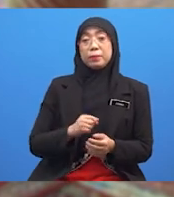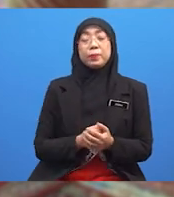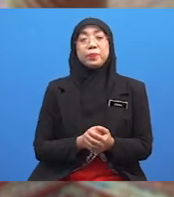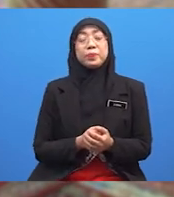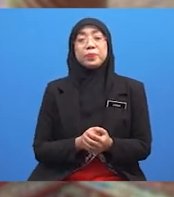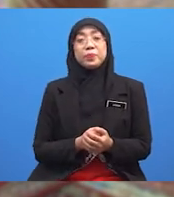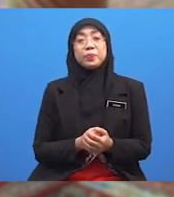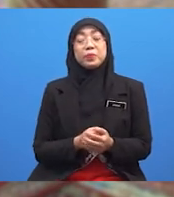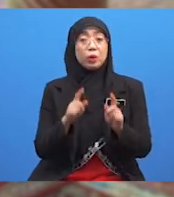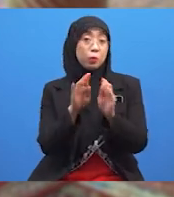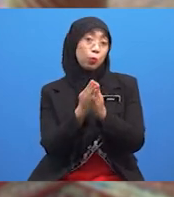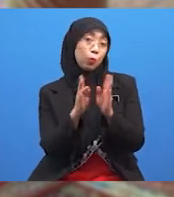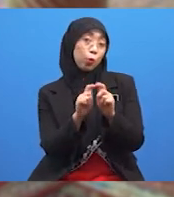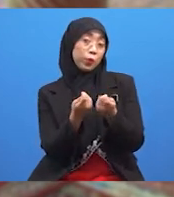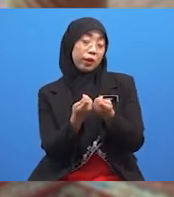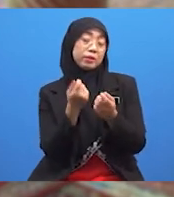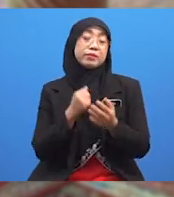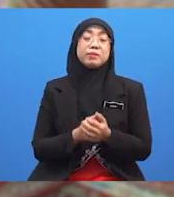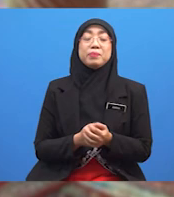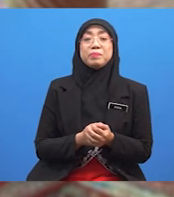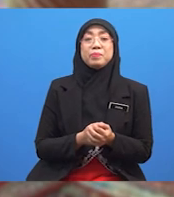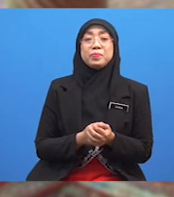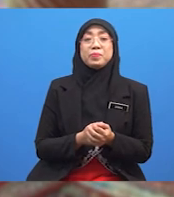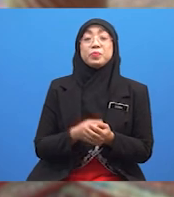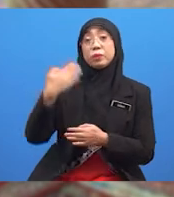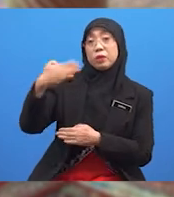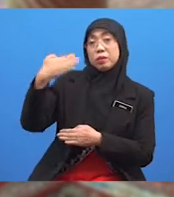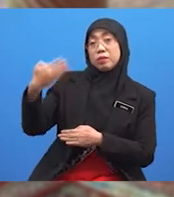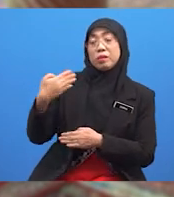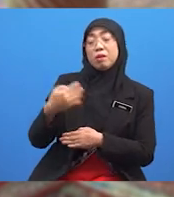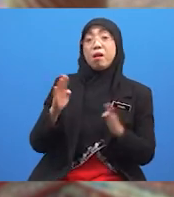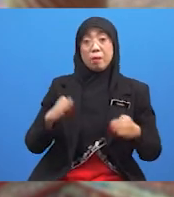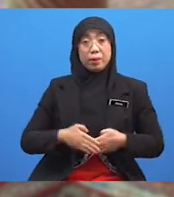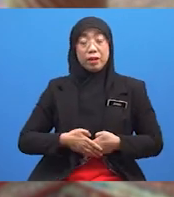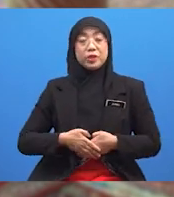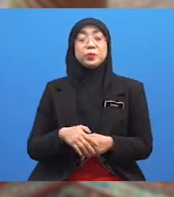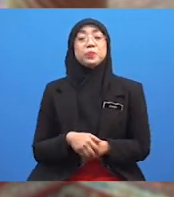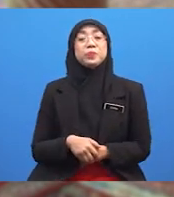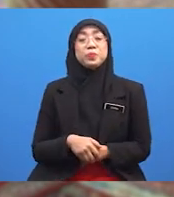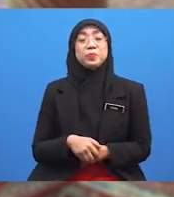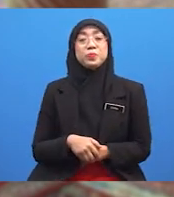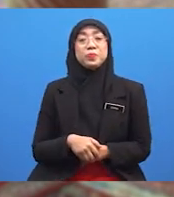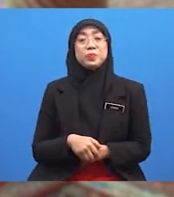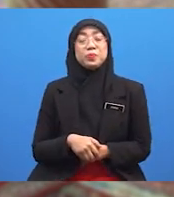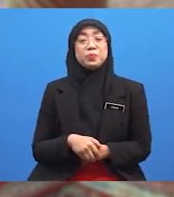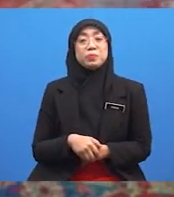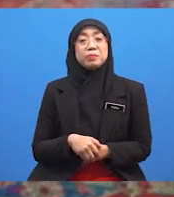isi kandung teks Sulalatus Salatin, Sejarah Melayu dan novel Sodagar Besar dari Kuala